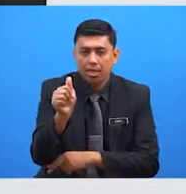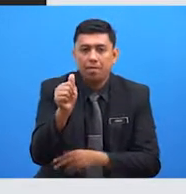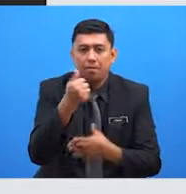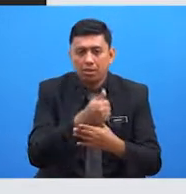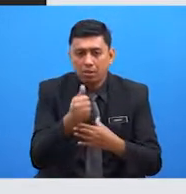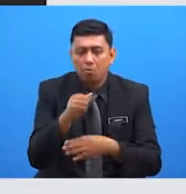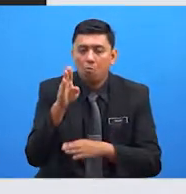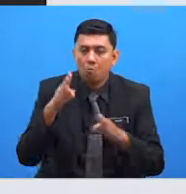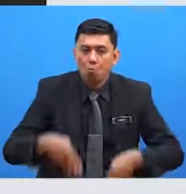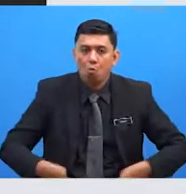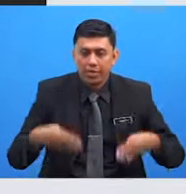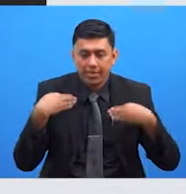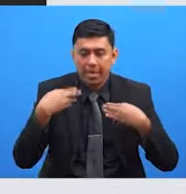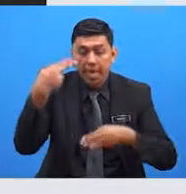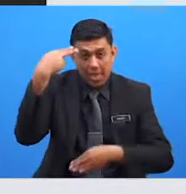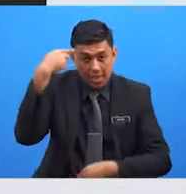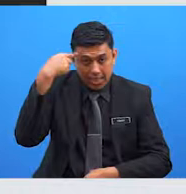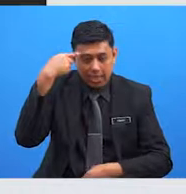body.